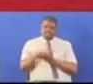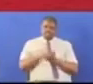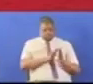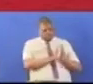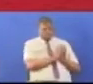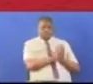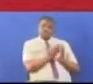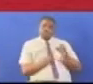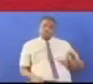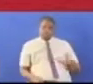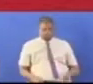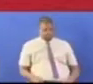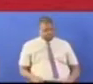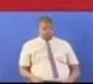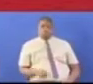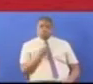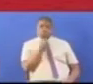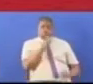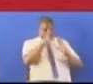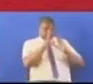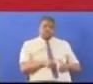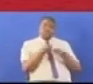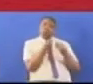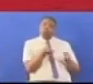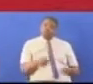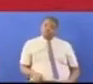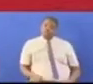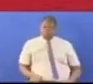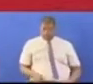katiba. Na kwa taarifa tu, Mheshimiwa Naibu Spika,